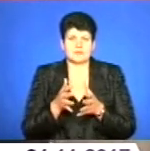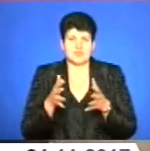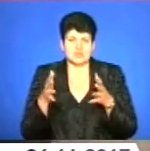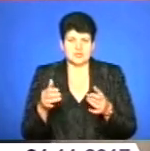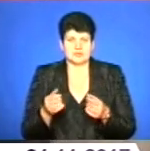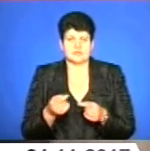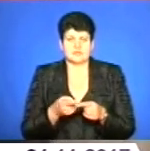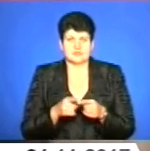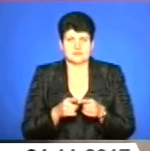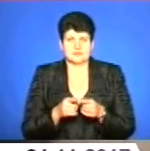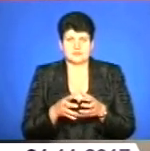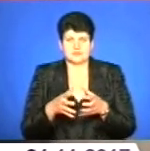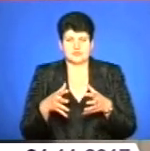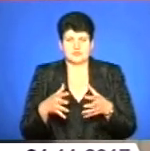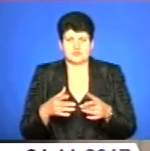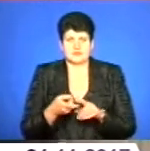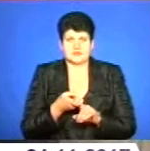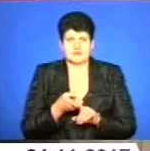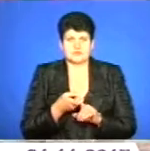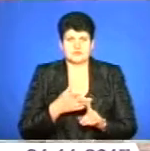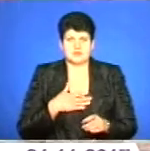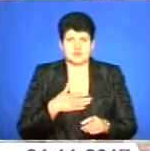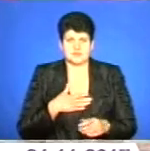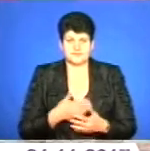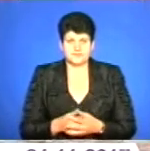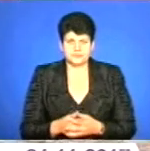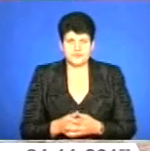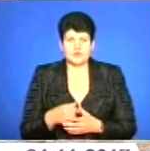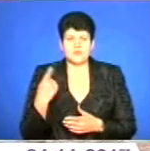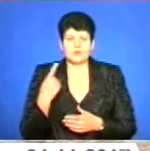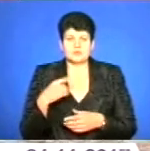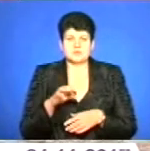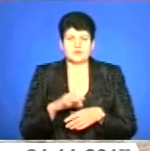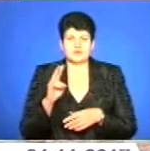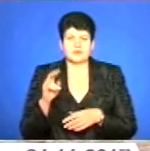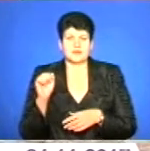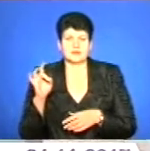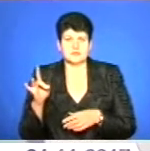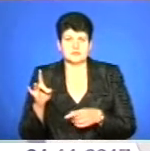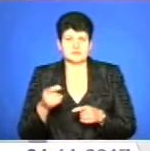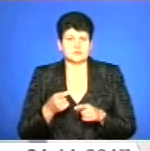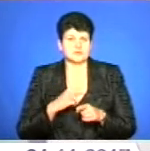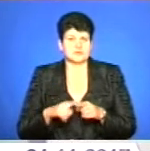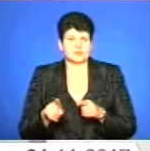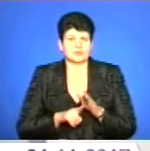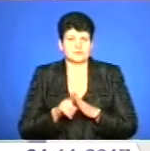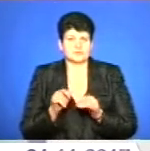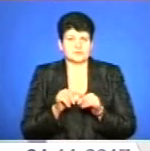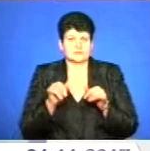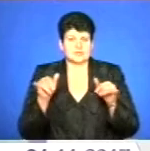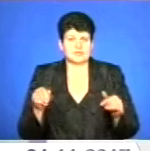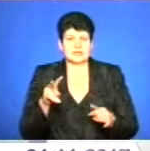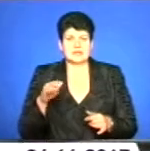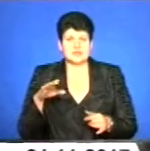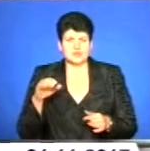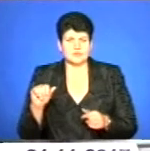вогнище належить до нашої юриспруденції. В області захворюваність на кір різко почала зростати. За листопад за